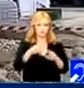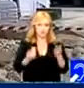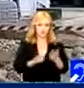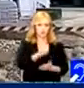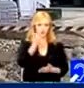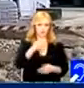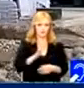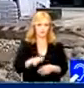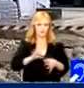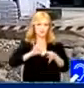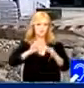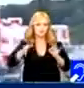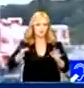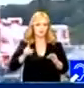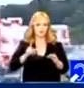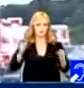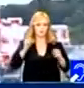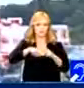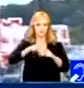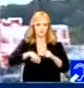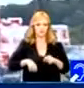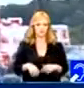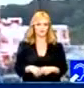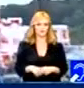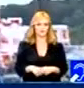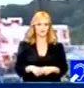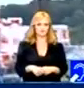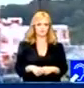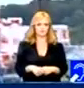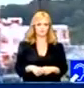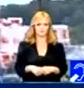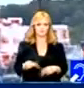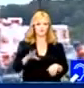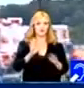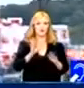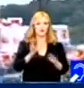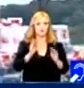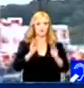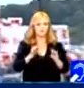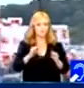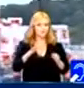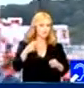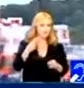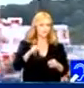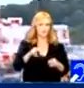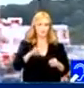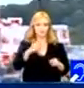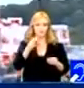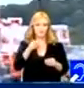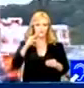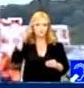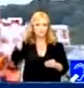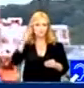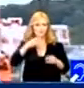și respectiv verificare detaliată la necesitate. O să fie ca un etalon, o să fie dotat cu cei mai performante